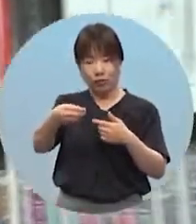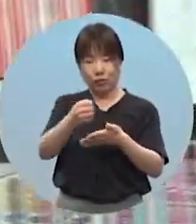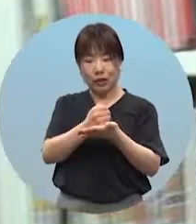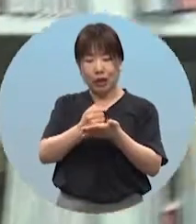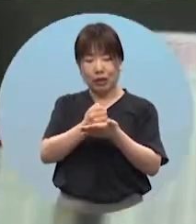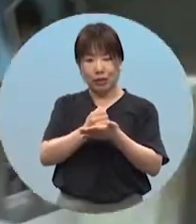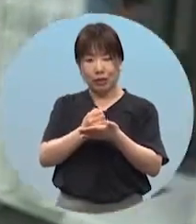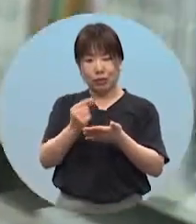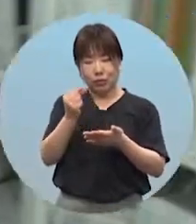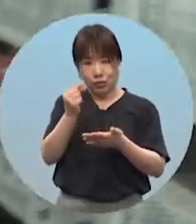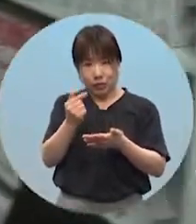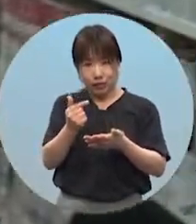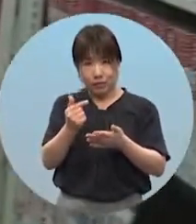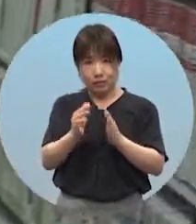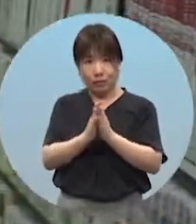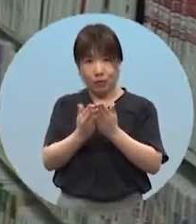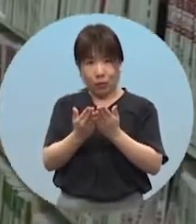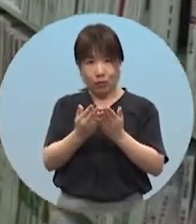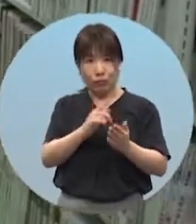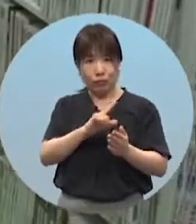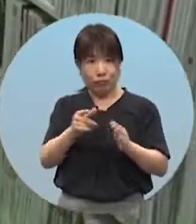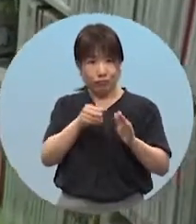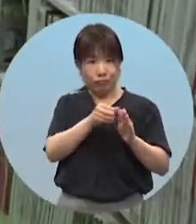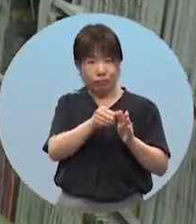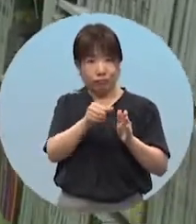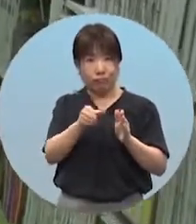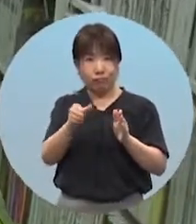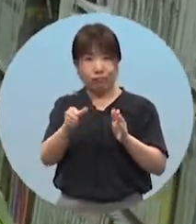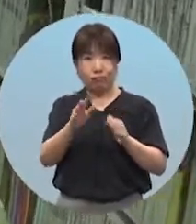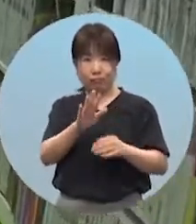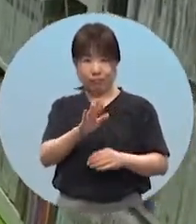借りることの少ない本の倉庫です。